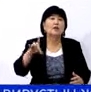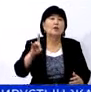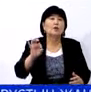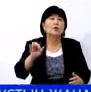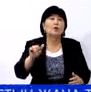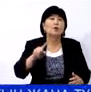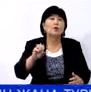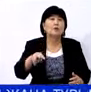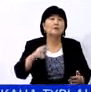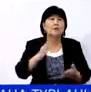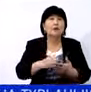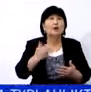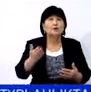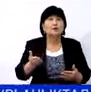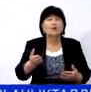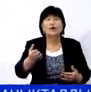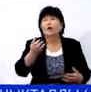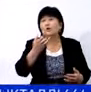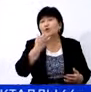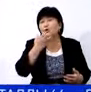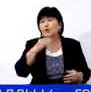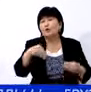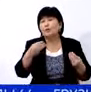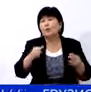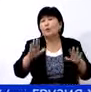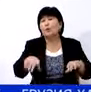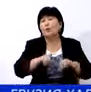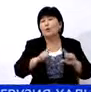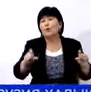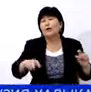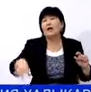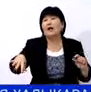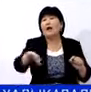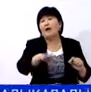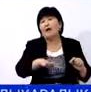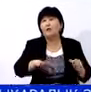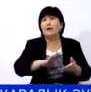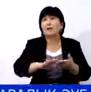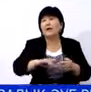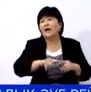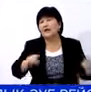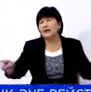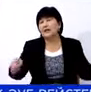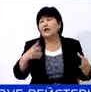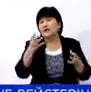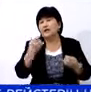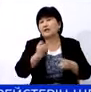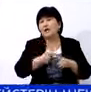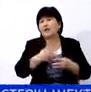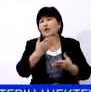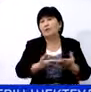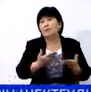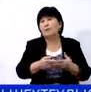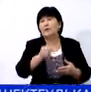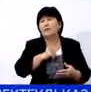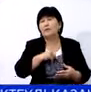сол гидроузелде жылу беру орталығына дейінгі аумақ тазаланатын болады. Бұл екінші жаңағы мердігер мекеме сол кезі